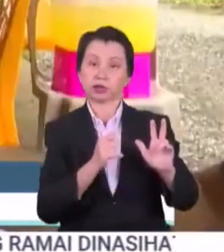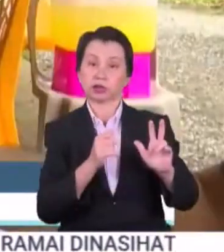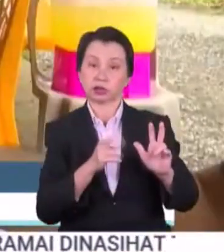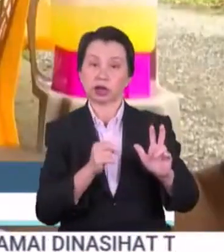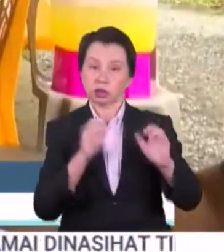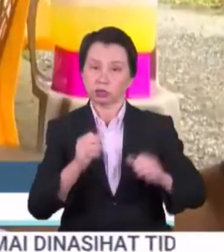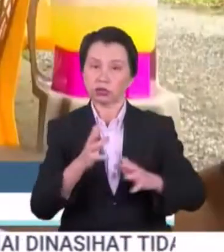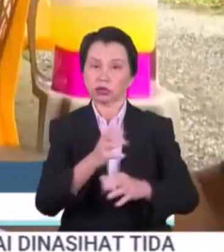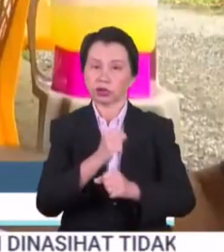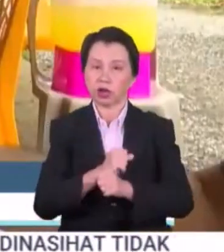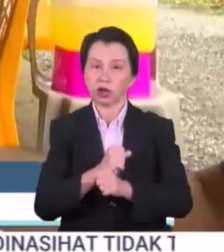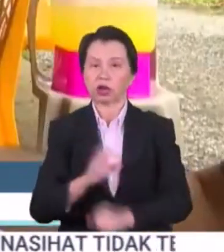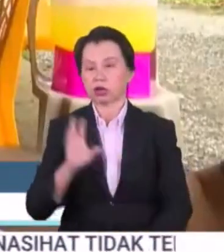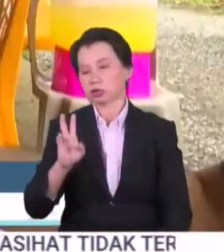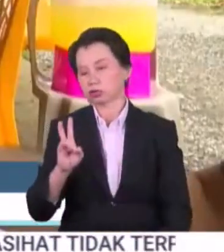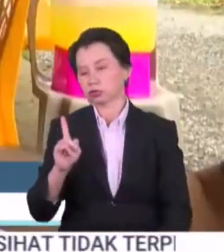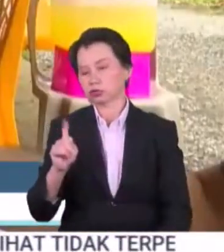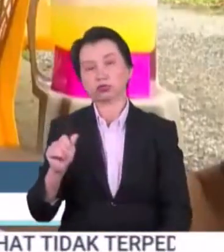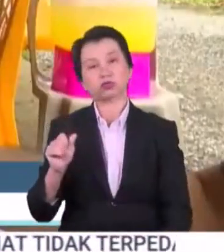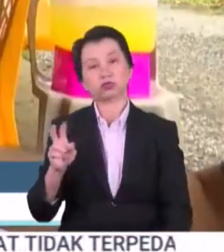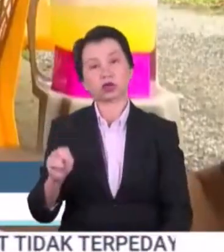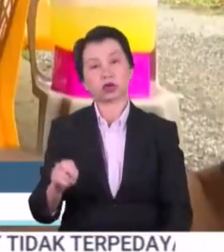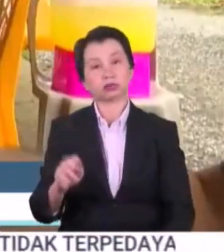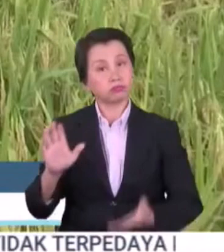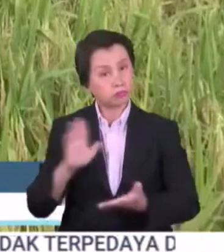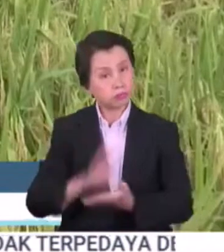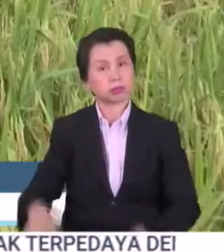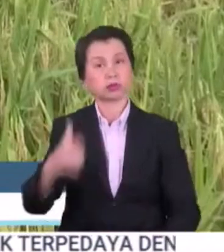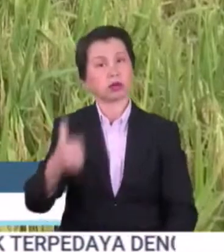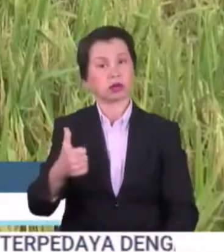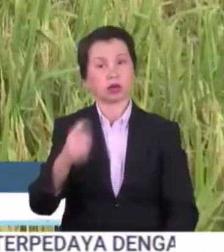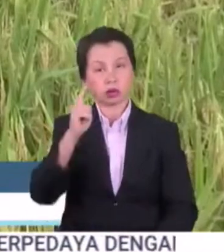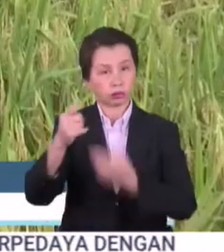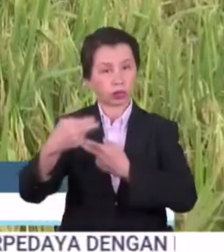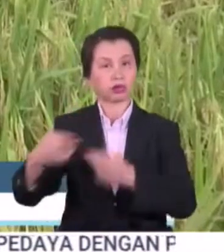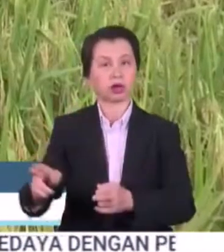boleh dapat hasil 7 tan bersih 1 hektar.